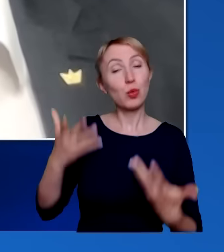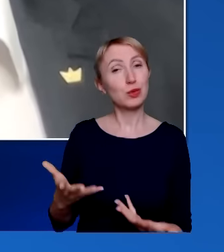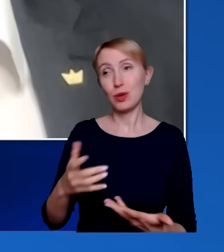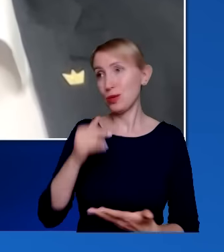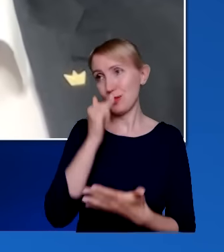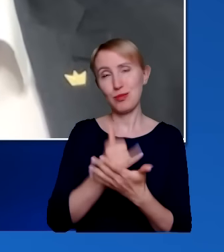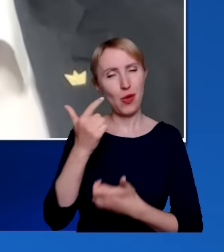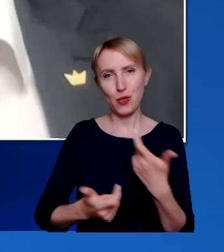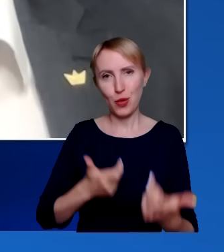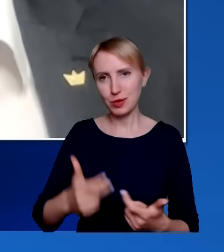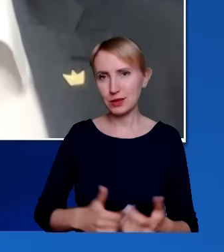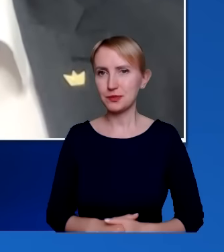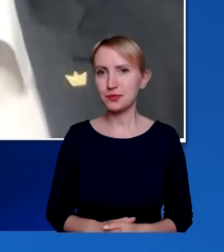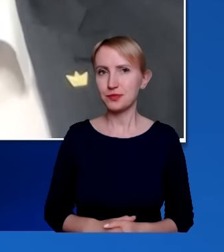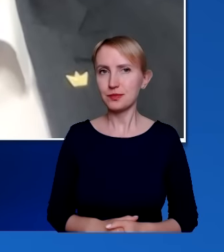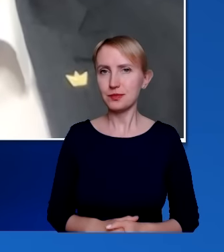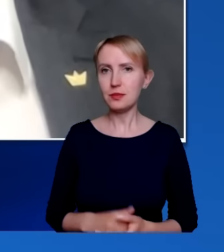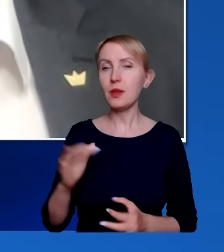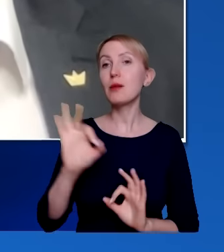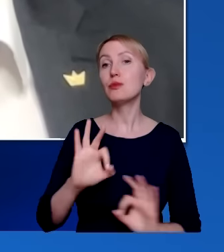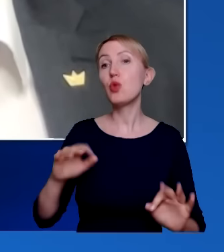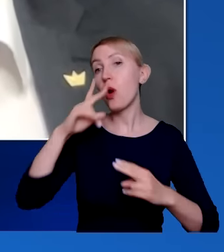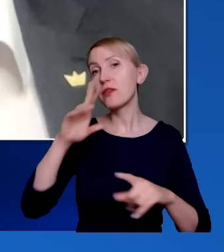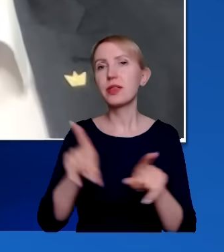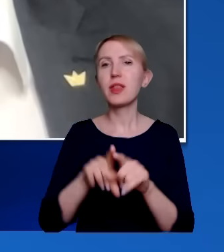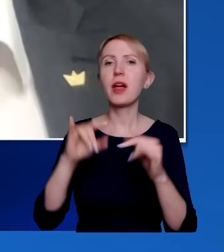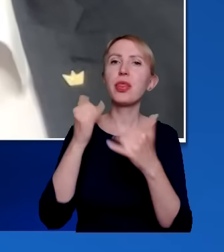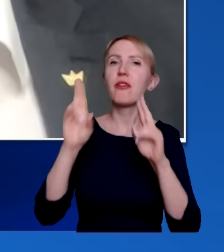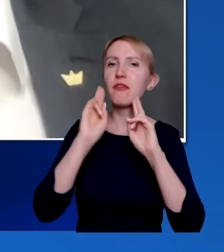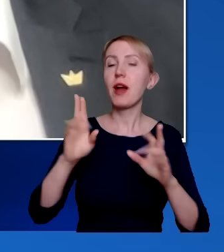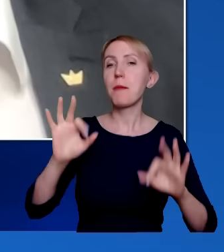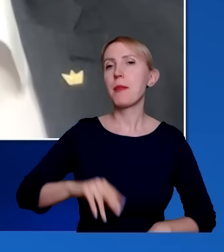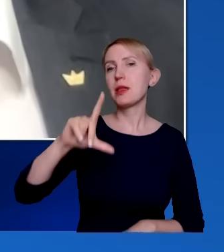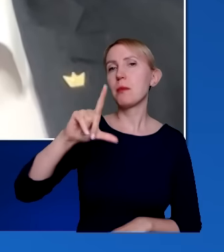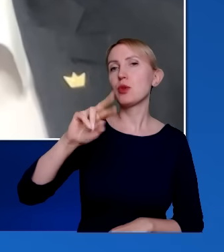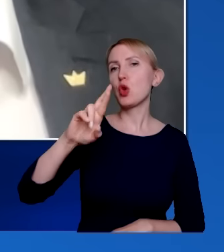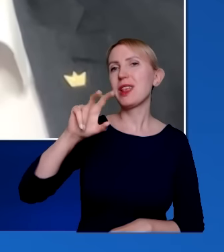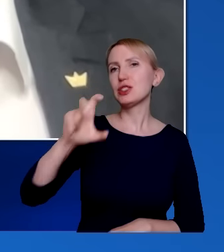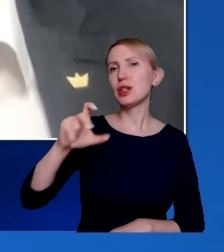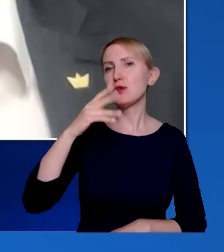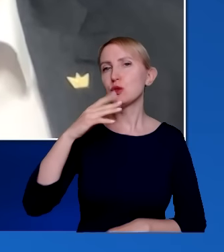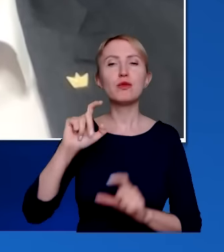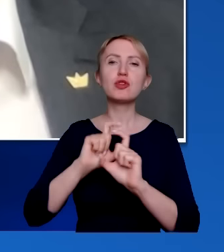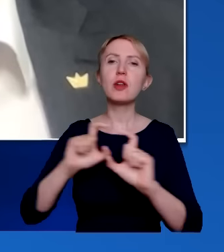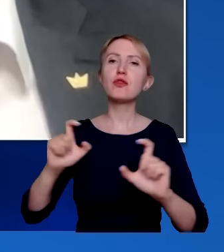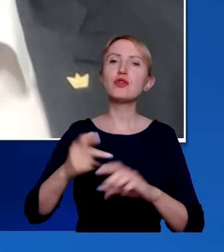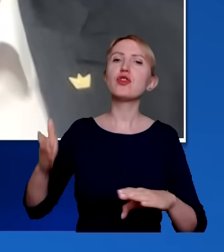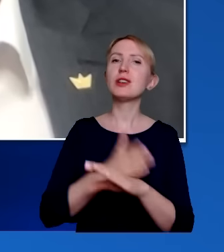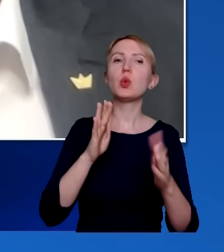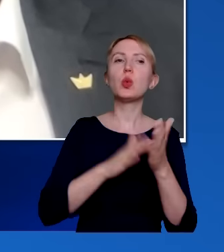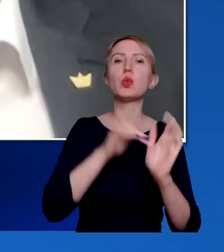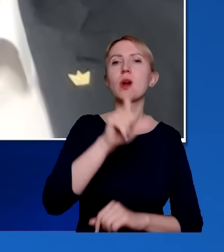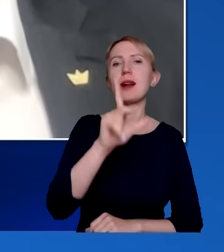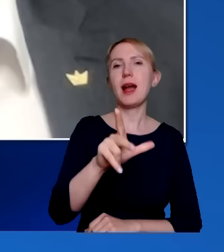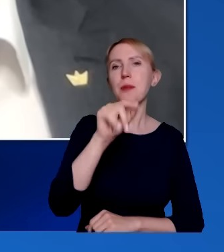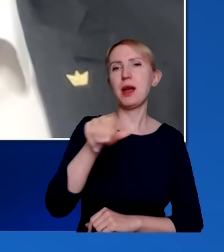zrobią okazji wychodzą inne fakty pan Protasiewicz mówi o tym że za czasów Donalda Tuska w KPRM to się